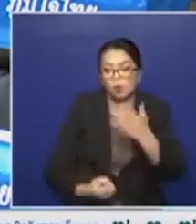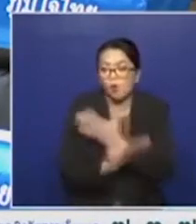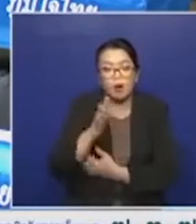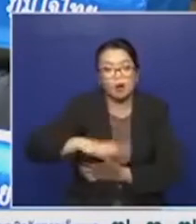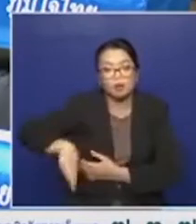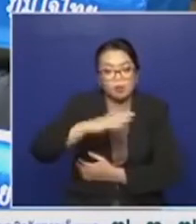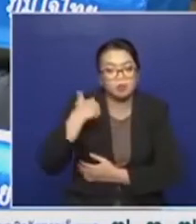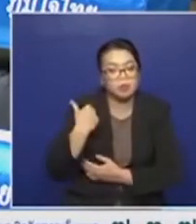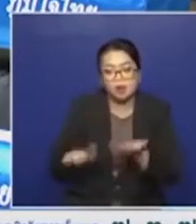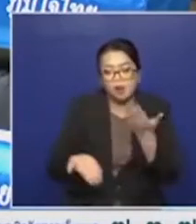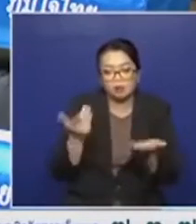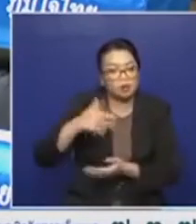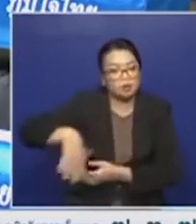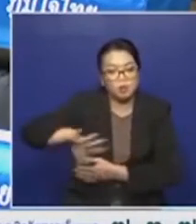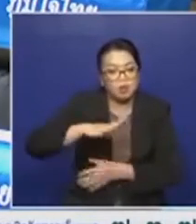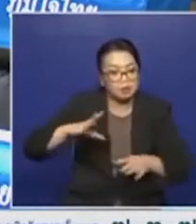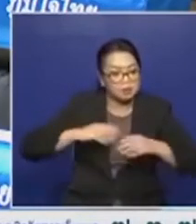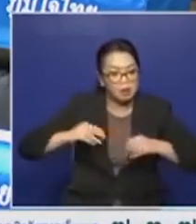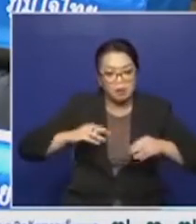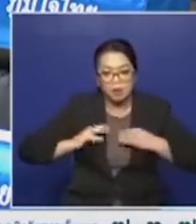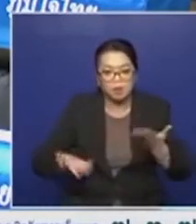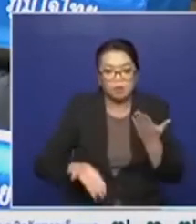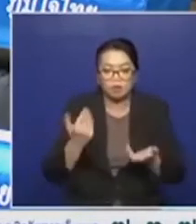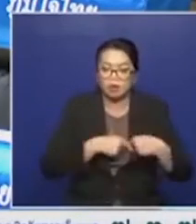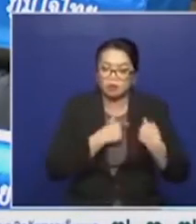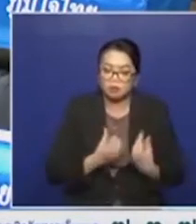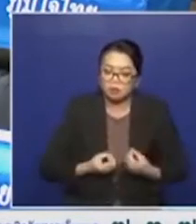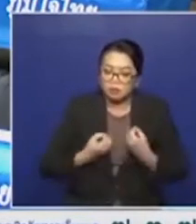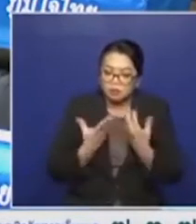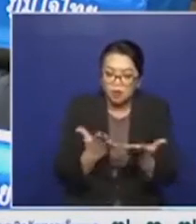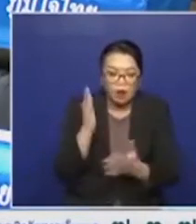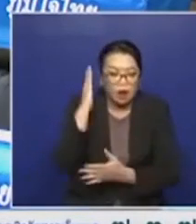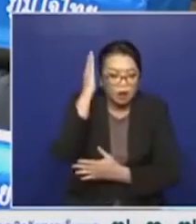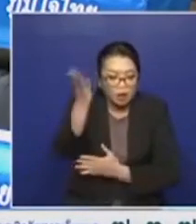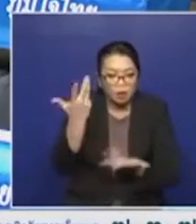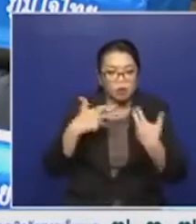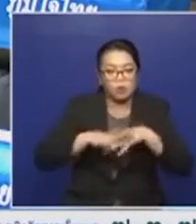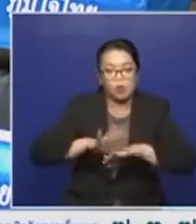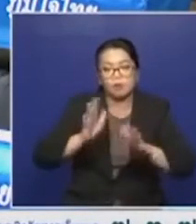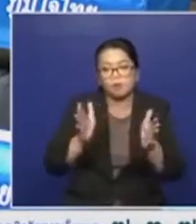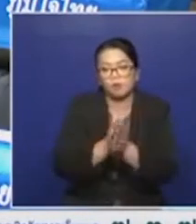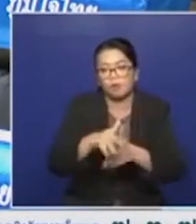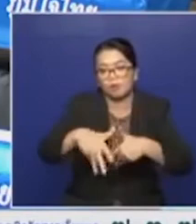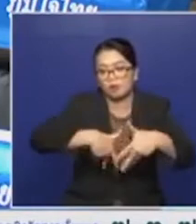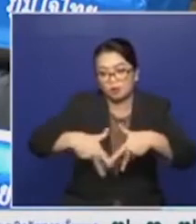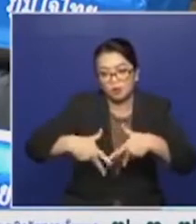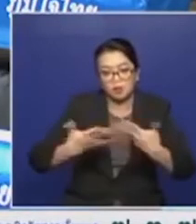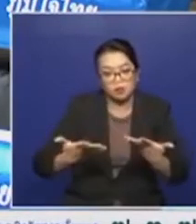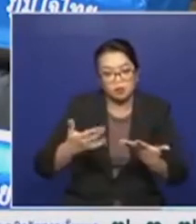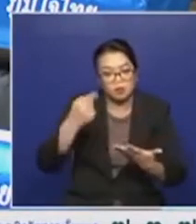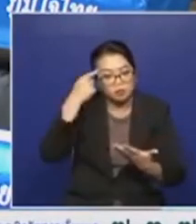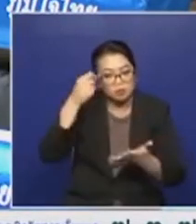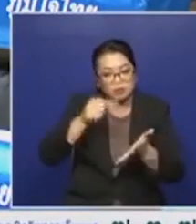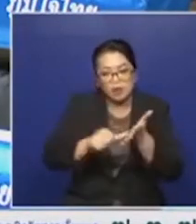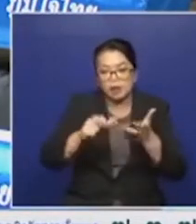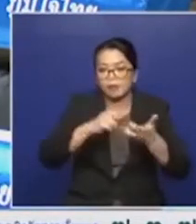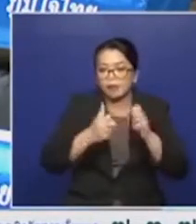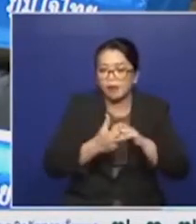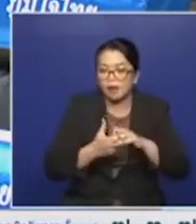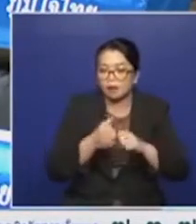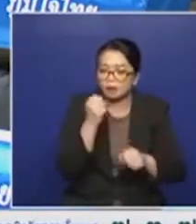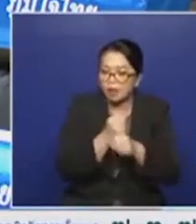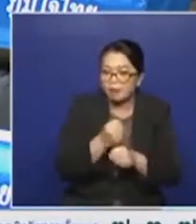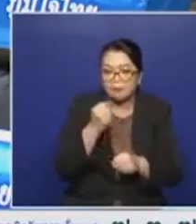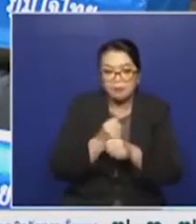แล้วอยู่ที่พวกท่านจะยอมเสียสละเพื่อไปส่วนอนาคตร่วมกันกับประชาชนหรือทิ้งโอกาสที่จะแก้ปัญหาของชาตินี้